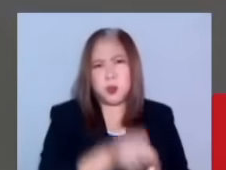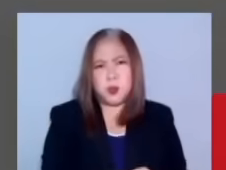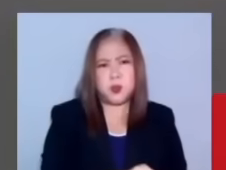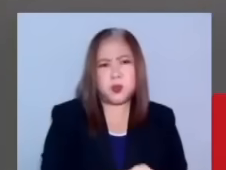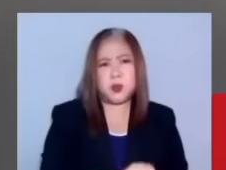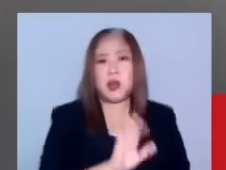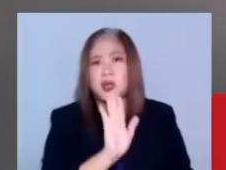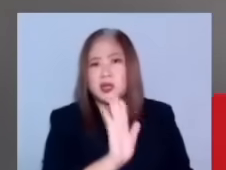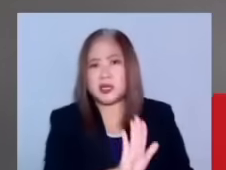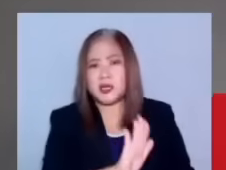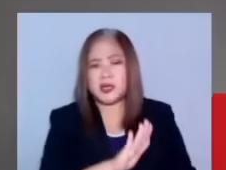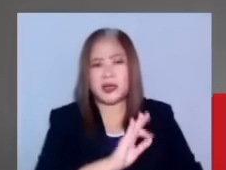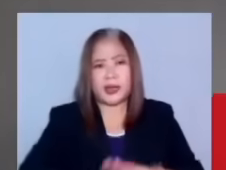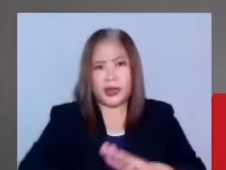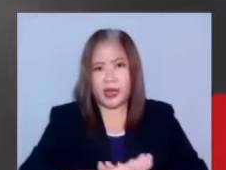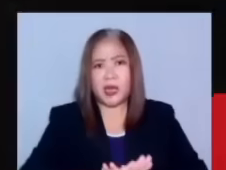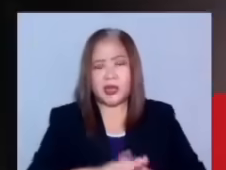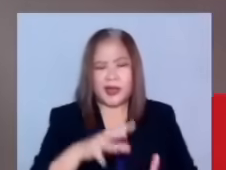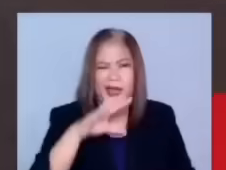at